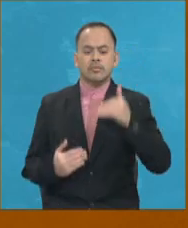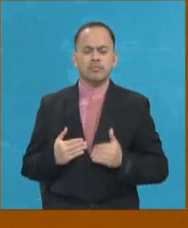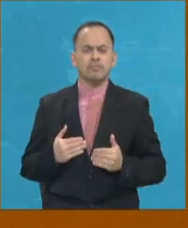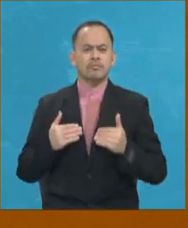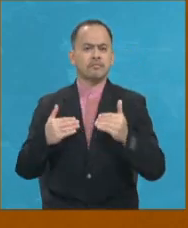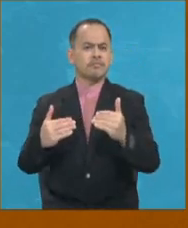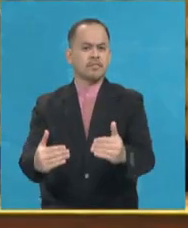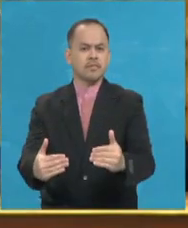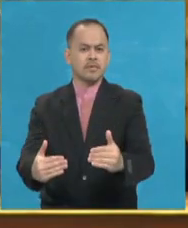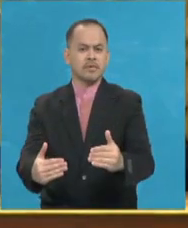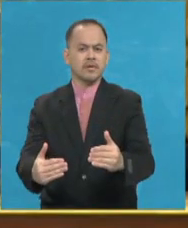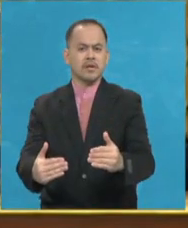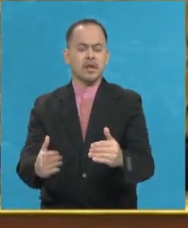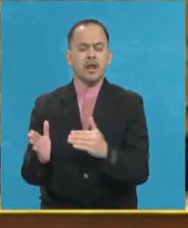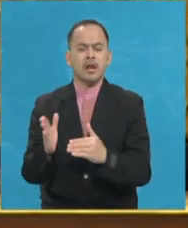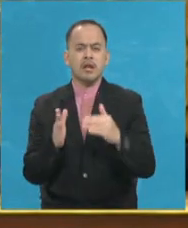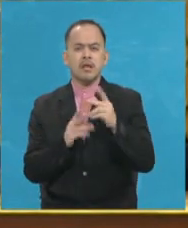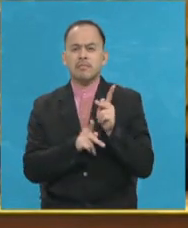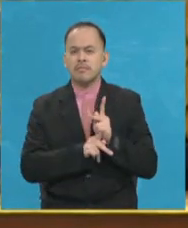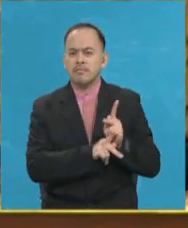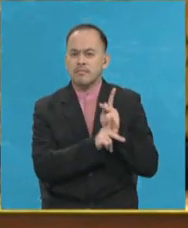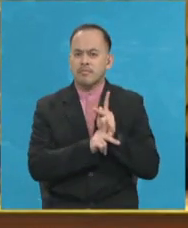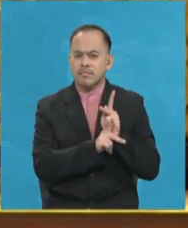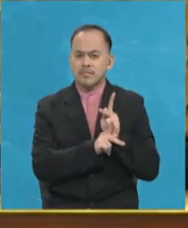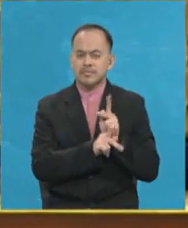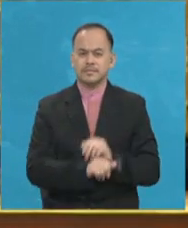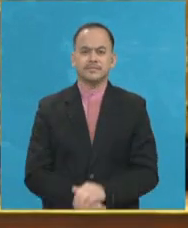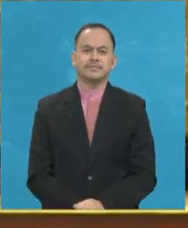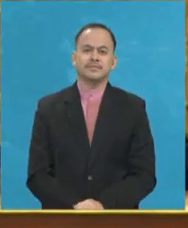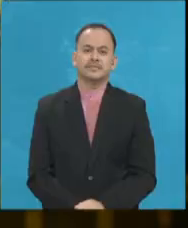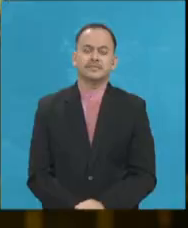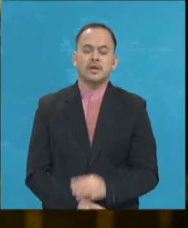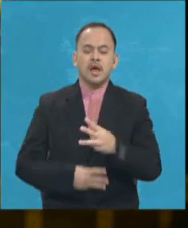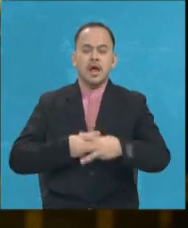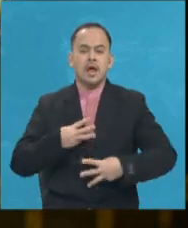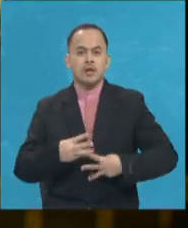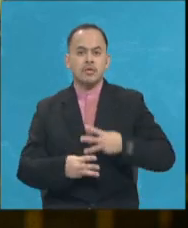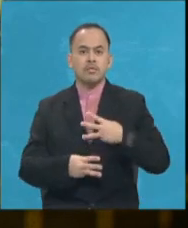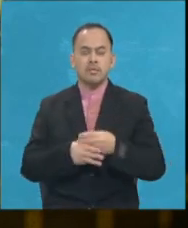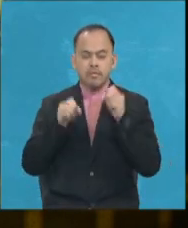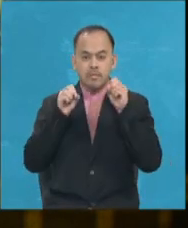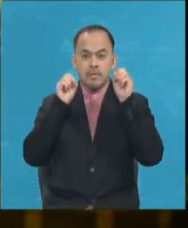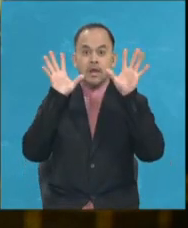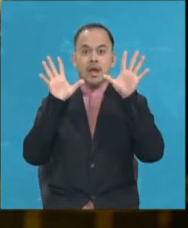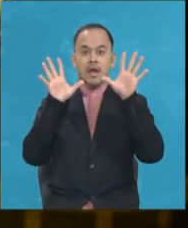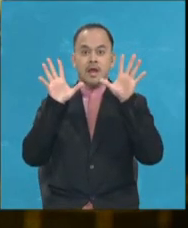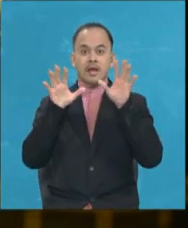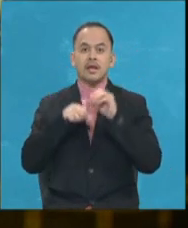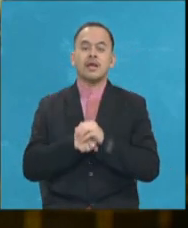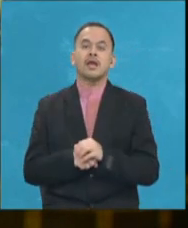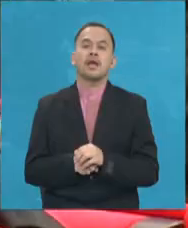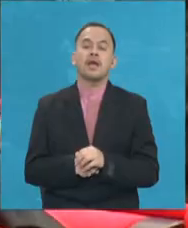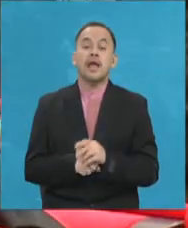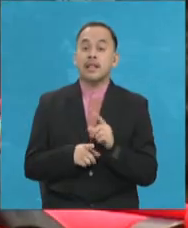dengan lebih Waspada Hai sekalipun dunia mengalami kejutan Hai